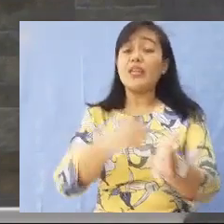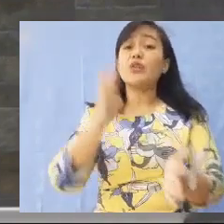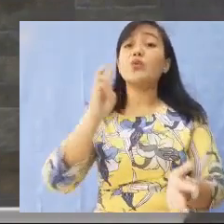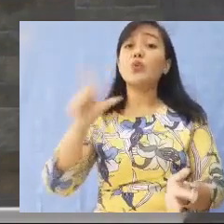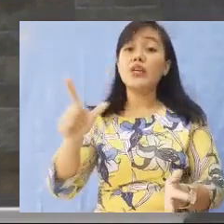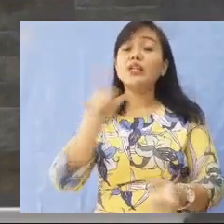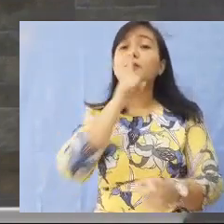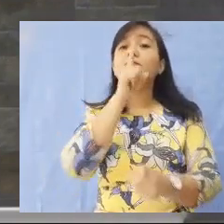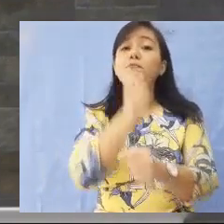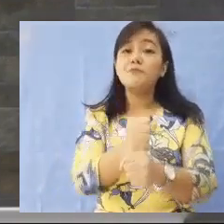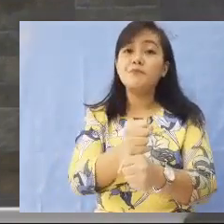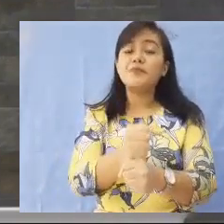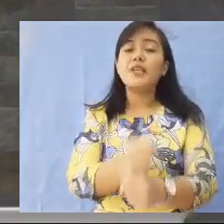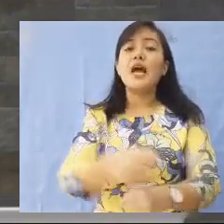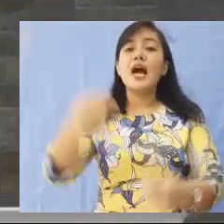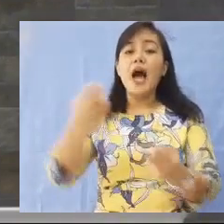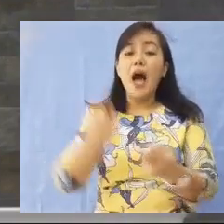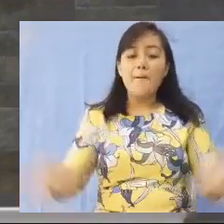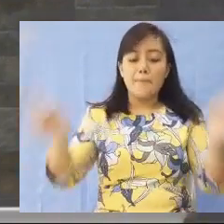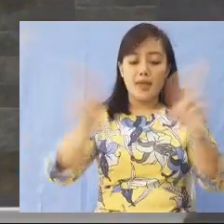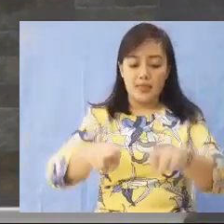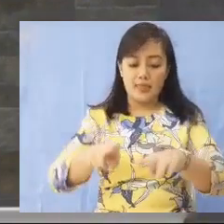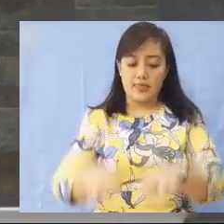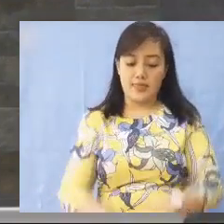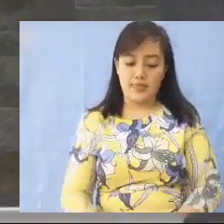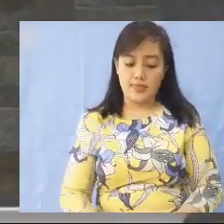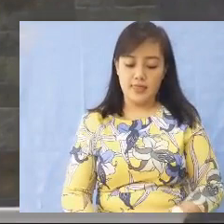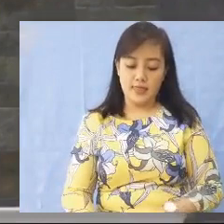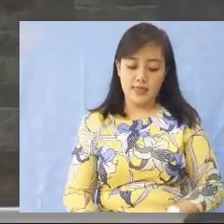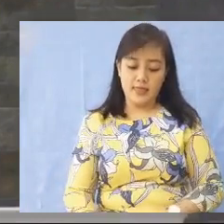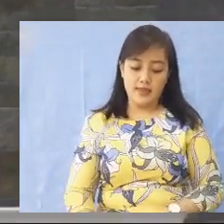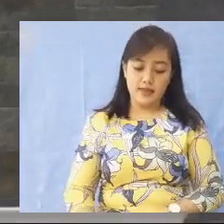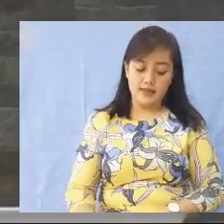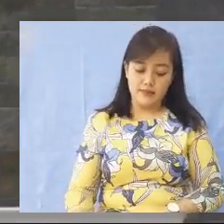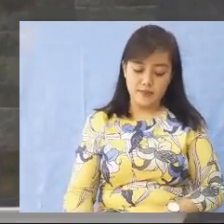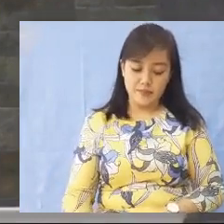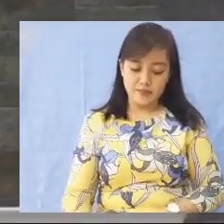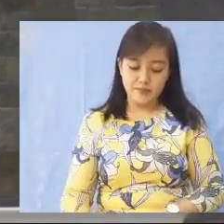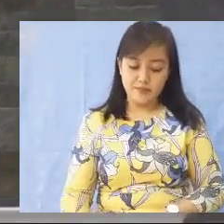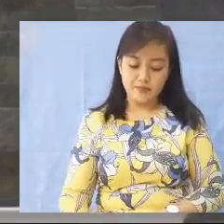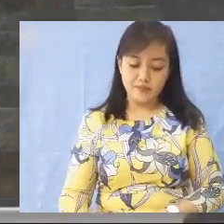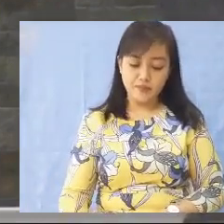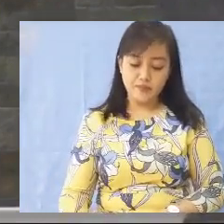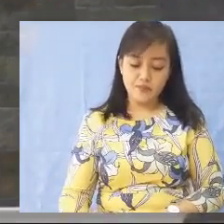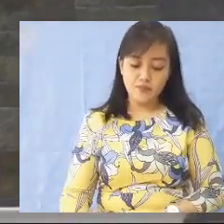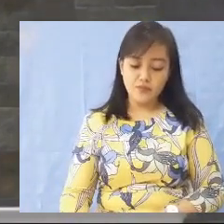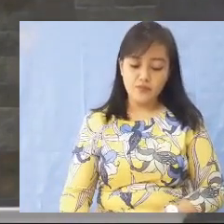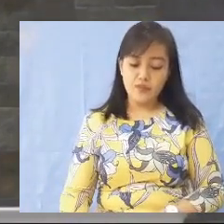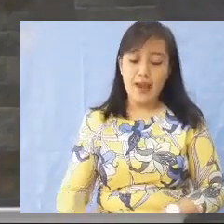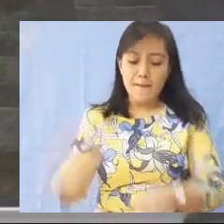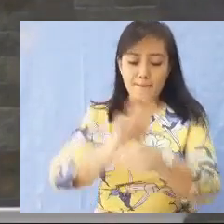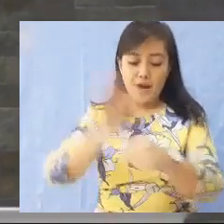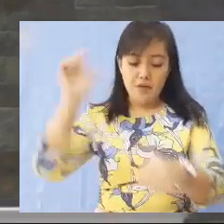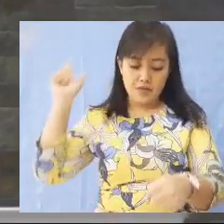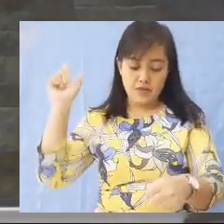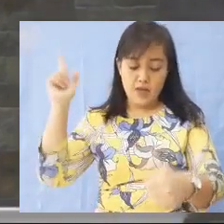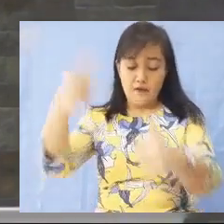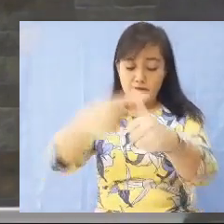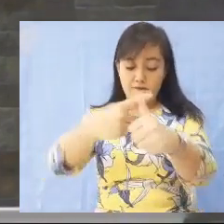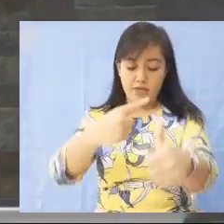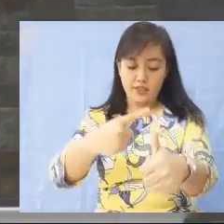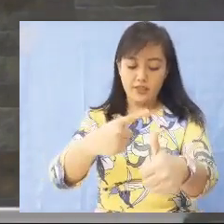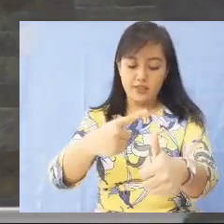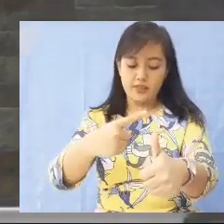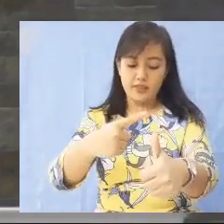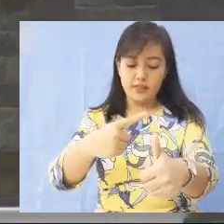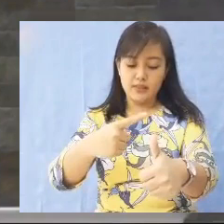hindi po pwedeng magsinungaling ang Panginoon. Now, ano po yung mga pangako po dito? Una po, darating yung tinatawag na Comforter. Alam